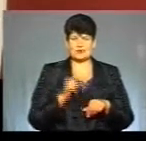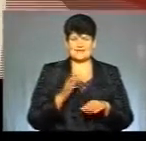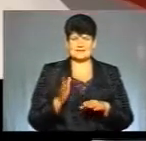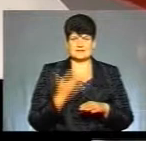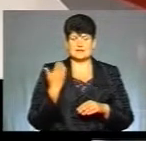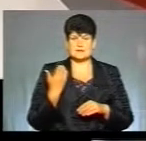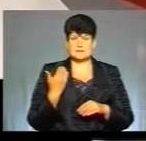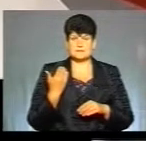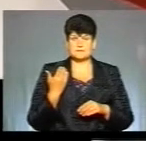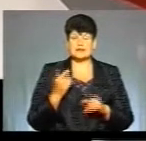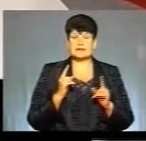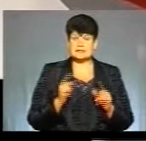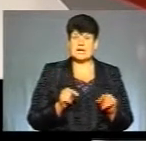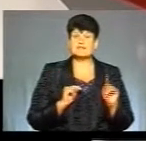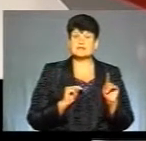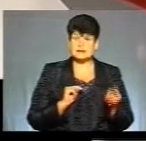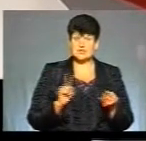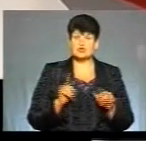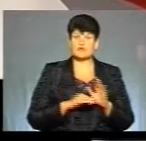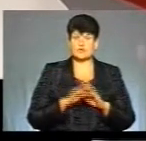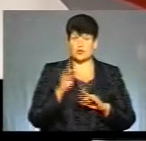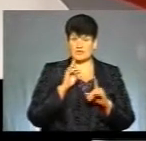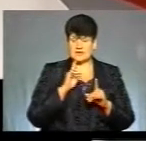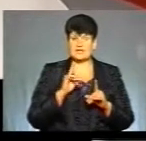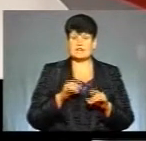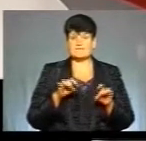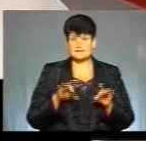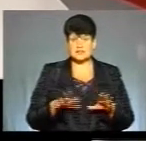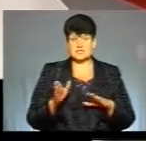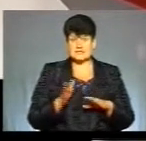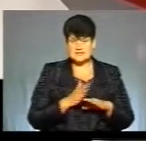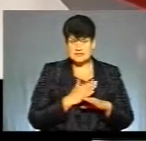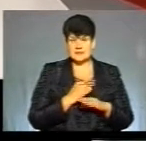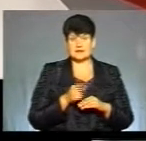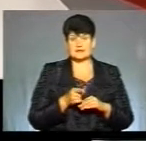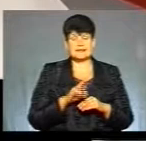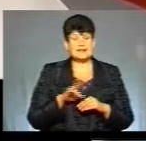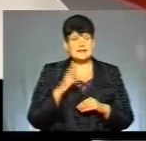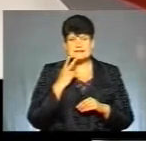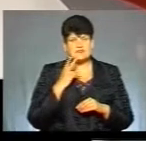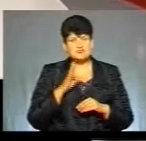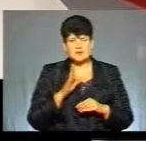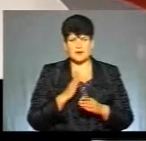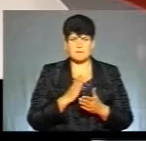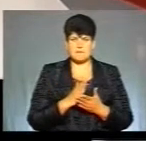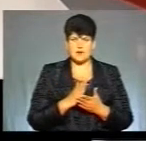принципі, навіть те, що Верховна Рада вирішила зняти недоторканність, ніяким чином не завжди